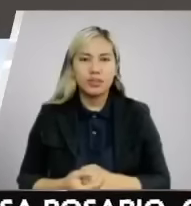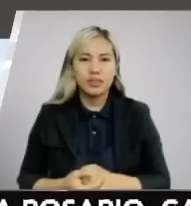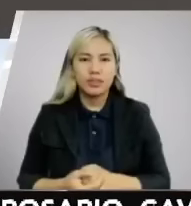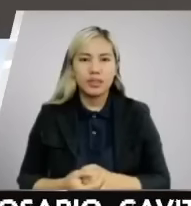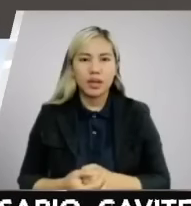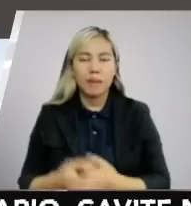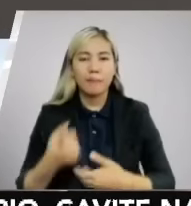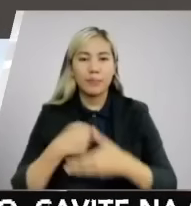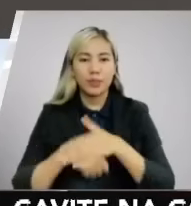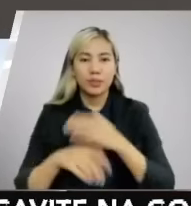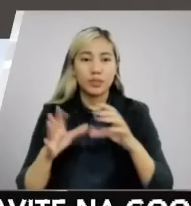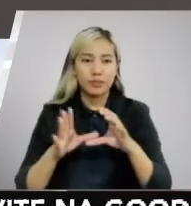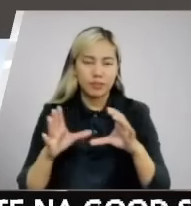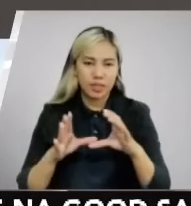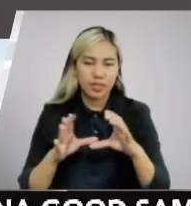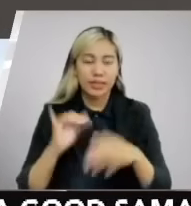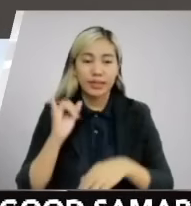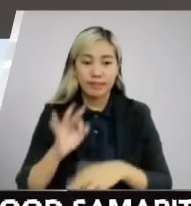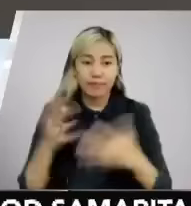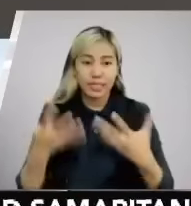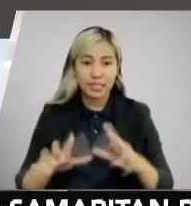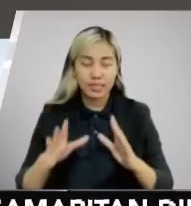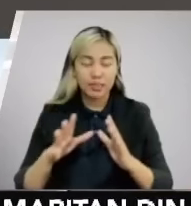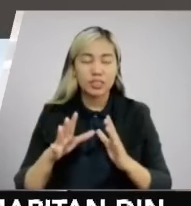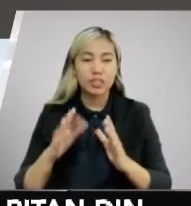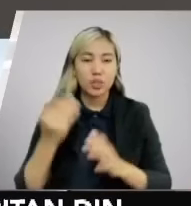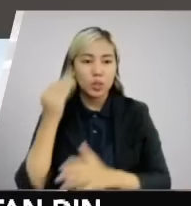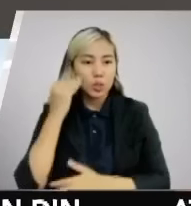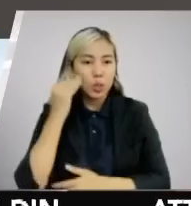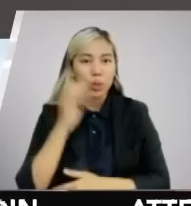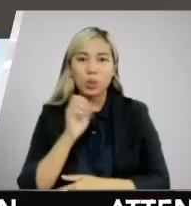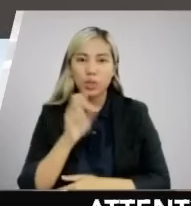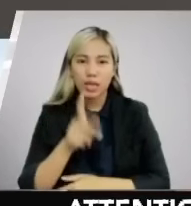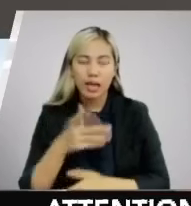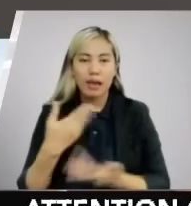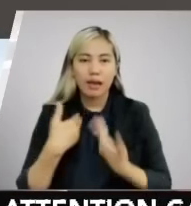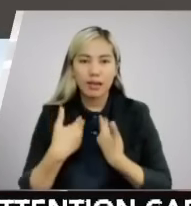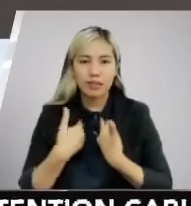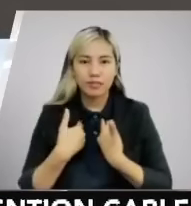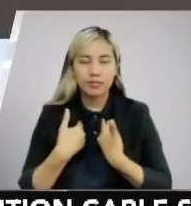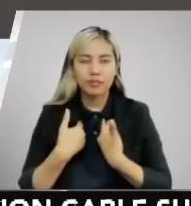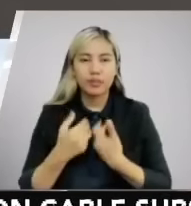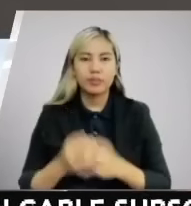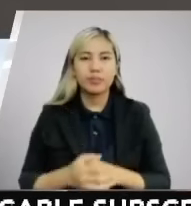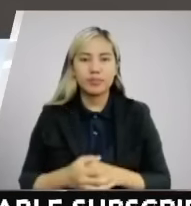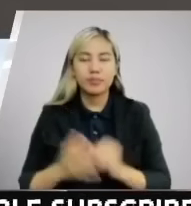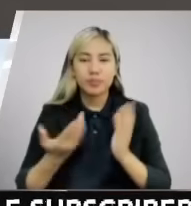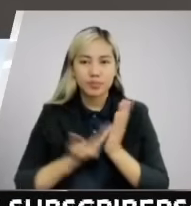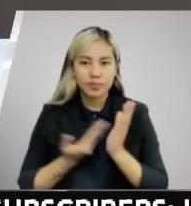Kapag na-determine natin na okay, we have the sufficient evidence na